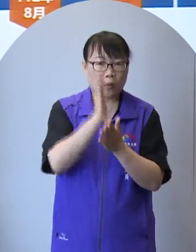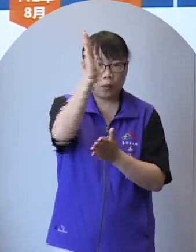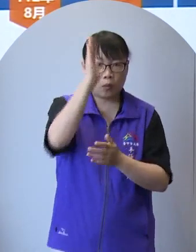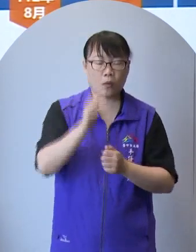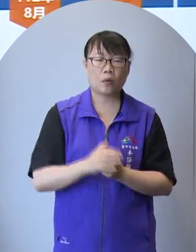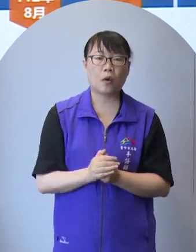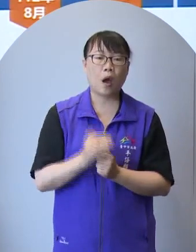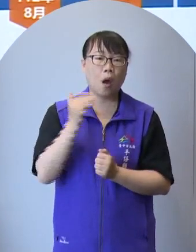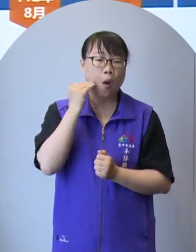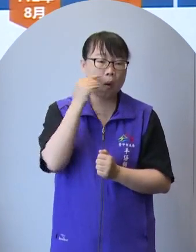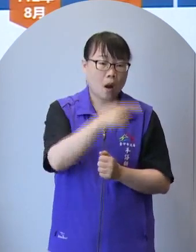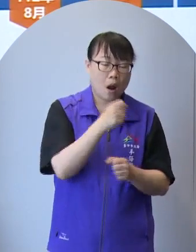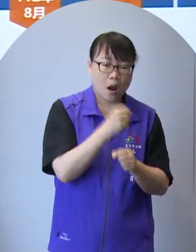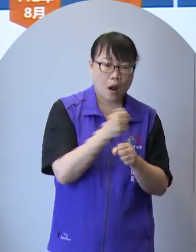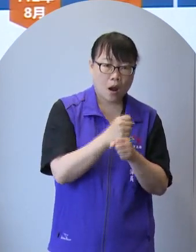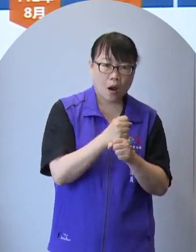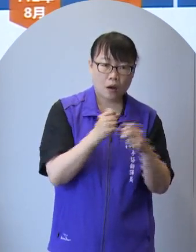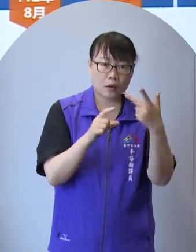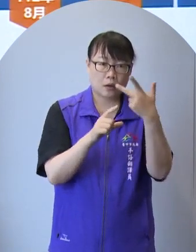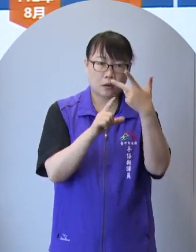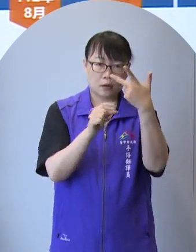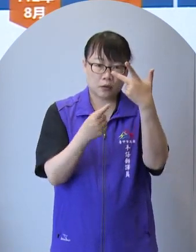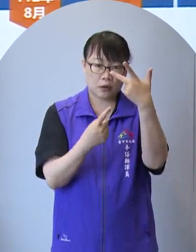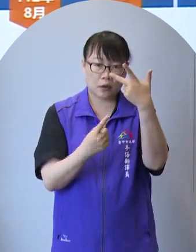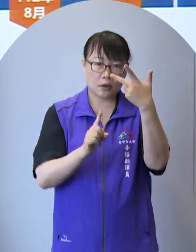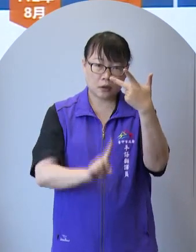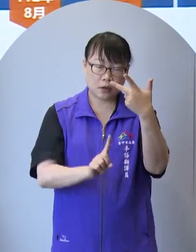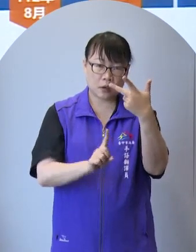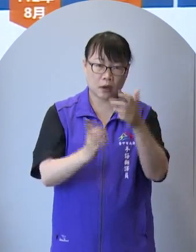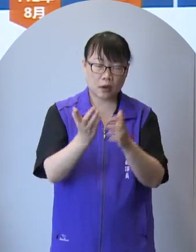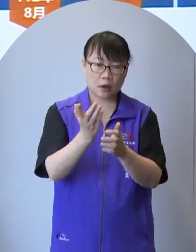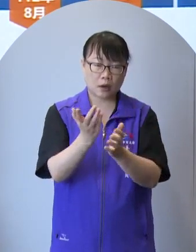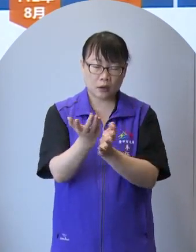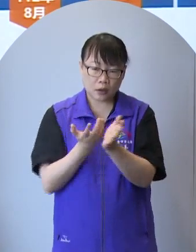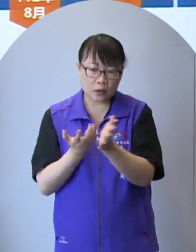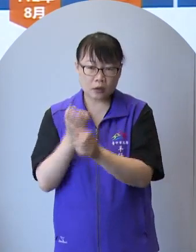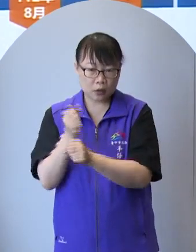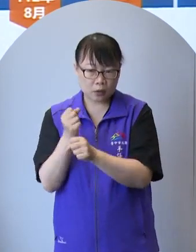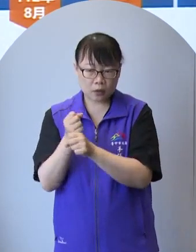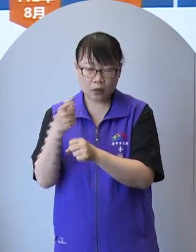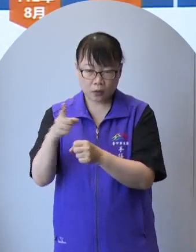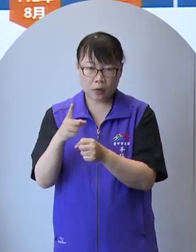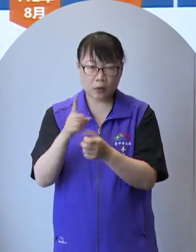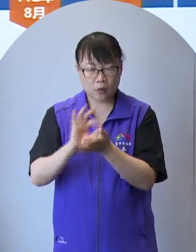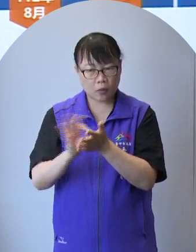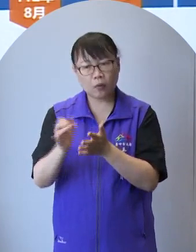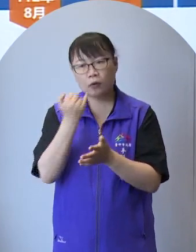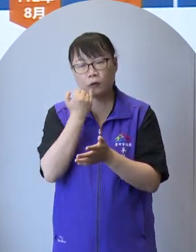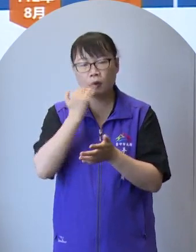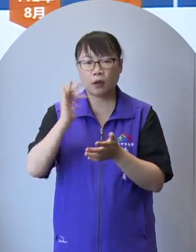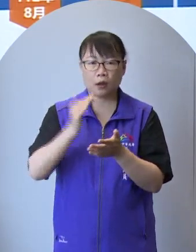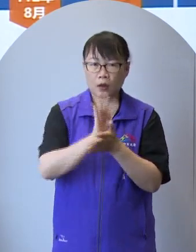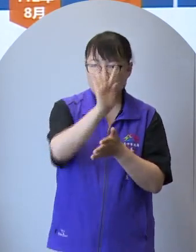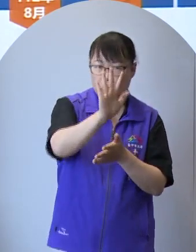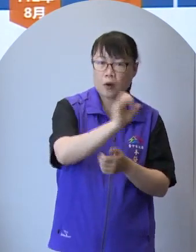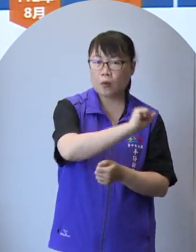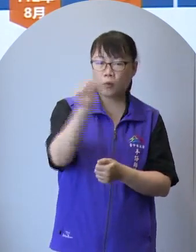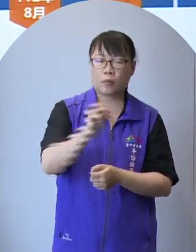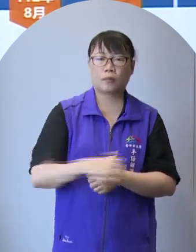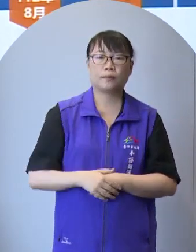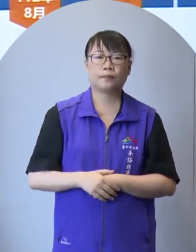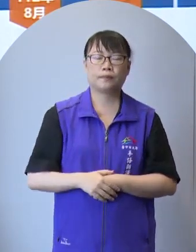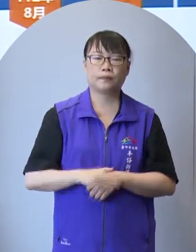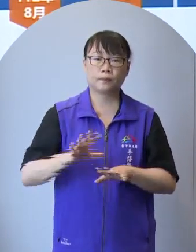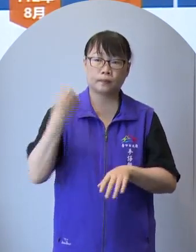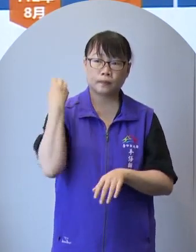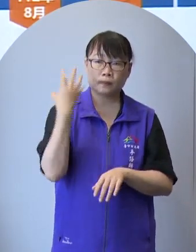7月1日之前还可以，7月1日之后啊，一律是禁止。好，一律是全国一致，全国一致。那另外最新的今天要报告，就是我们